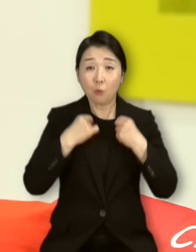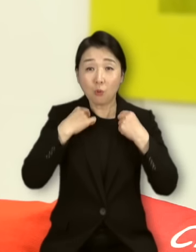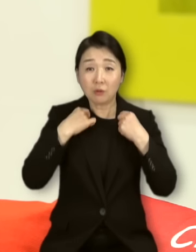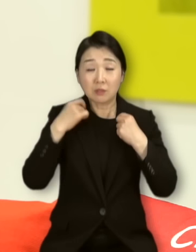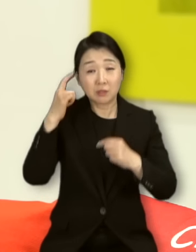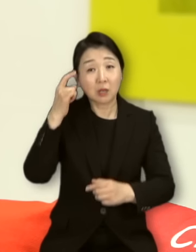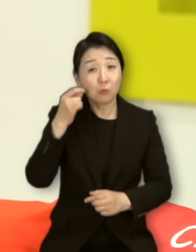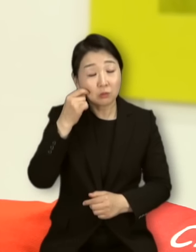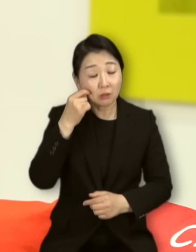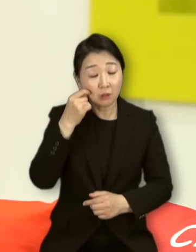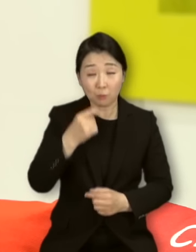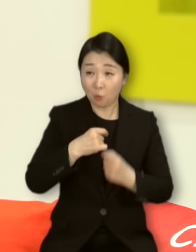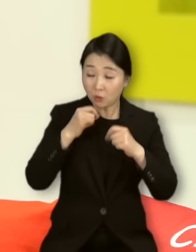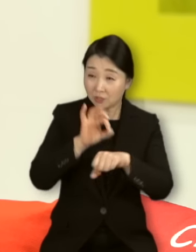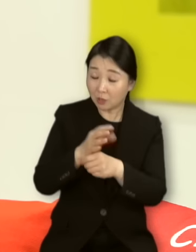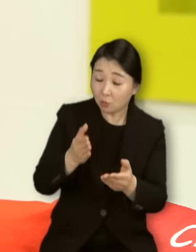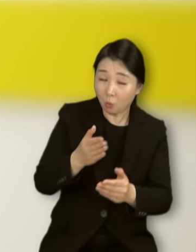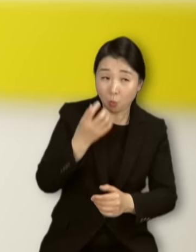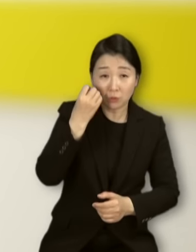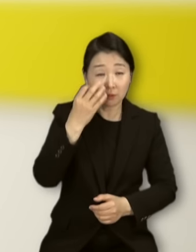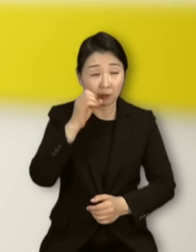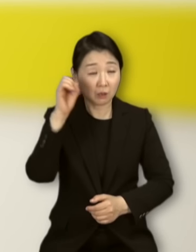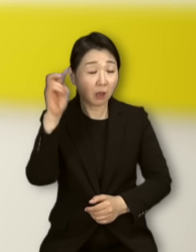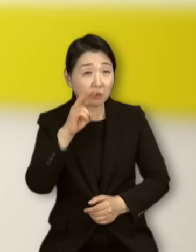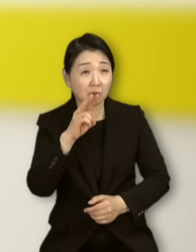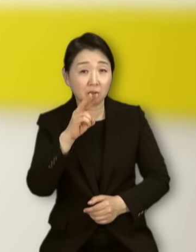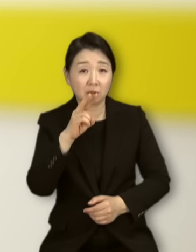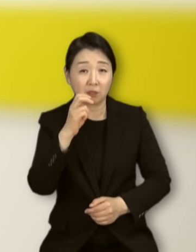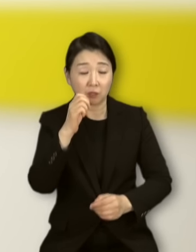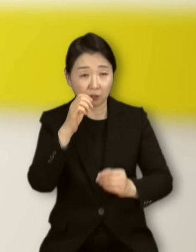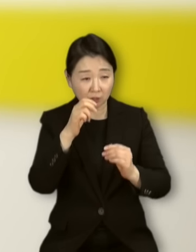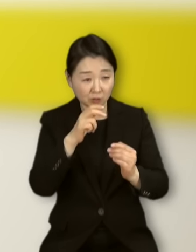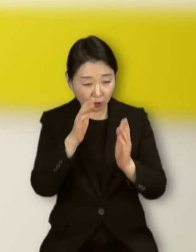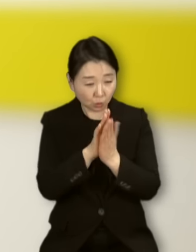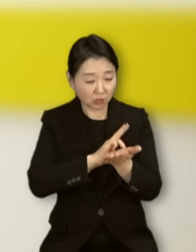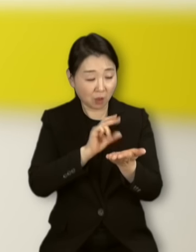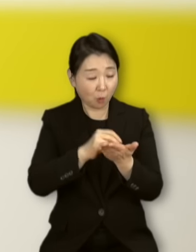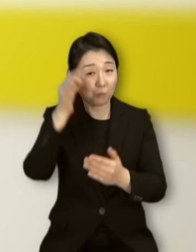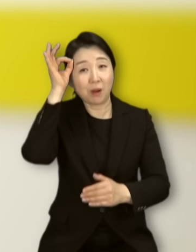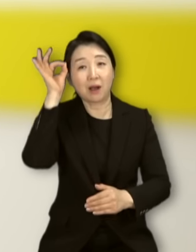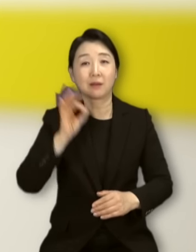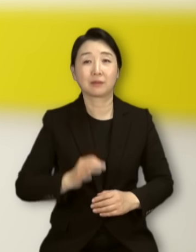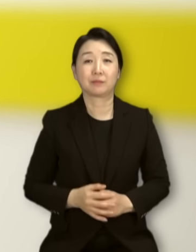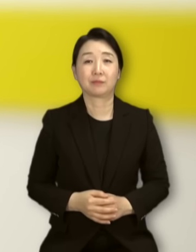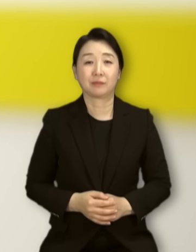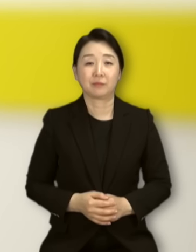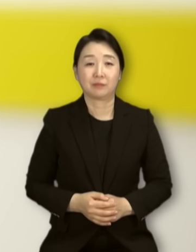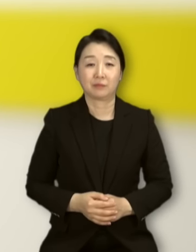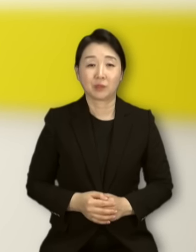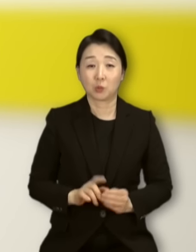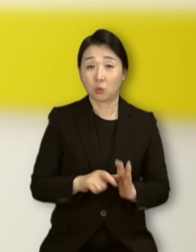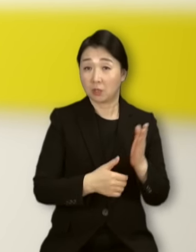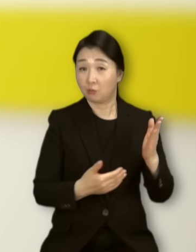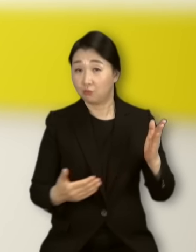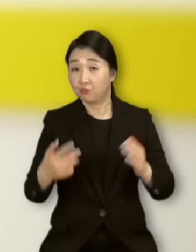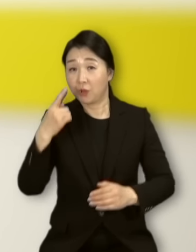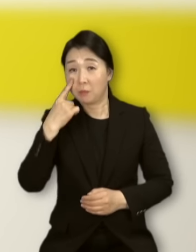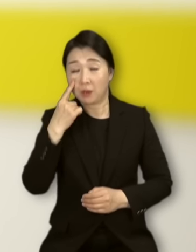선물을 예 그죠 그래서 어 신기다 갑자기 그 기도 제목이 생각이 난 거예요음 그랬다가 또 지나고